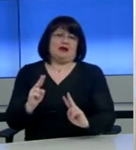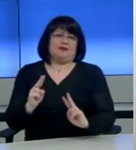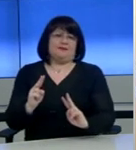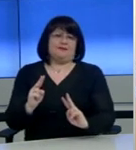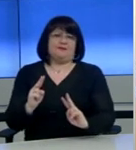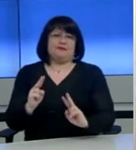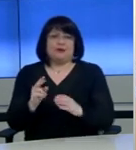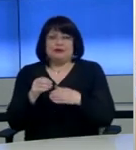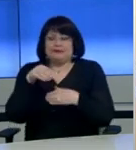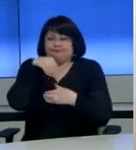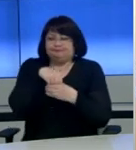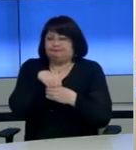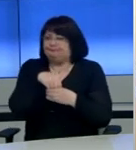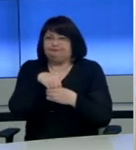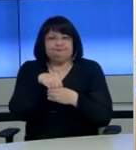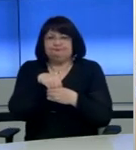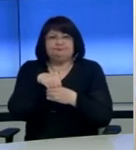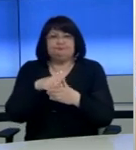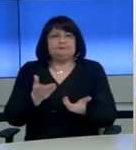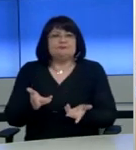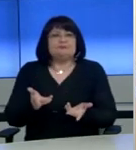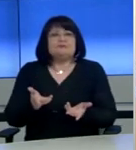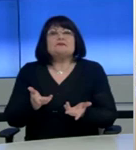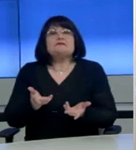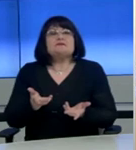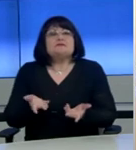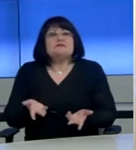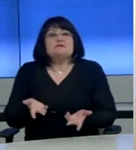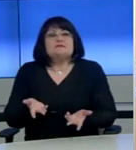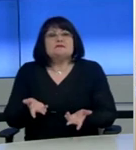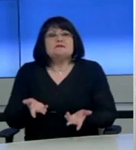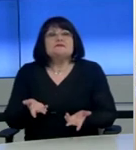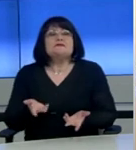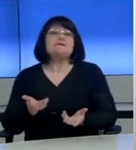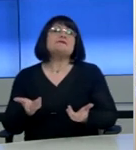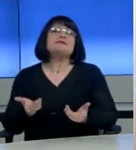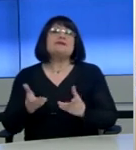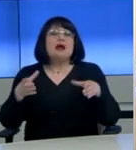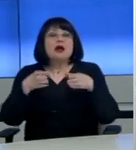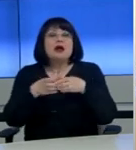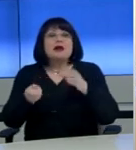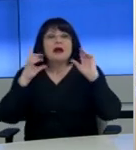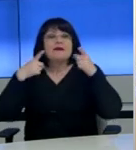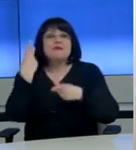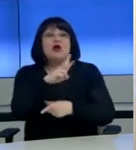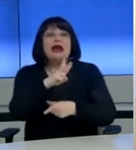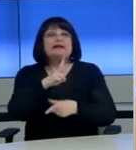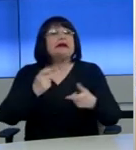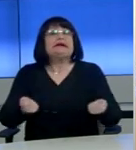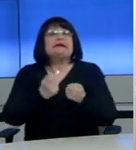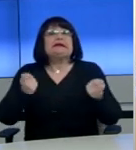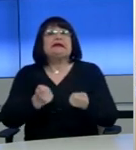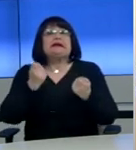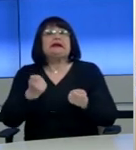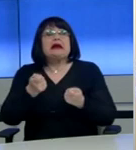βρίσκεται εγκλωβισμένος ανάμεσα στην παράδοση που έχει η παράταξή του να καταφεύγει στον